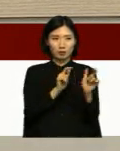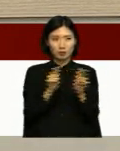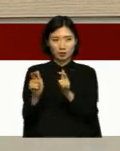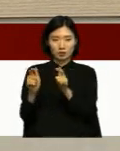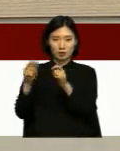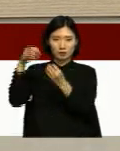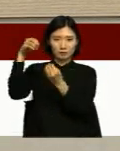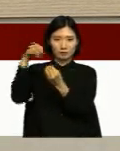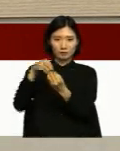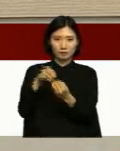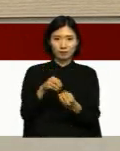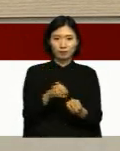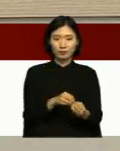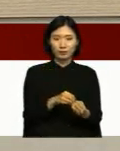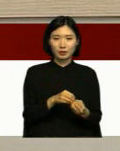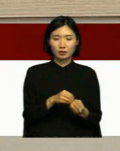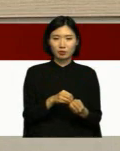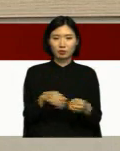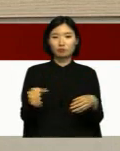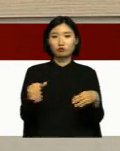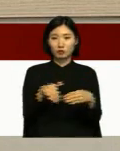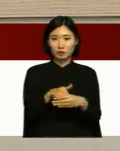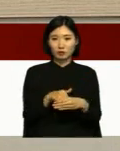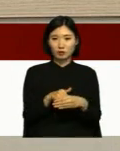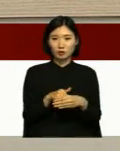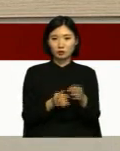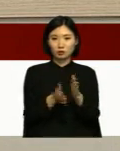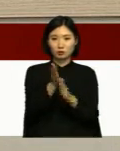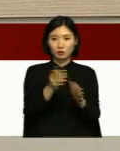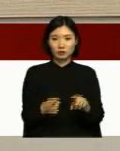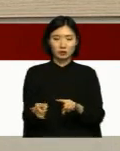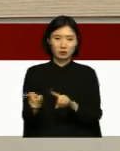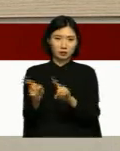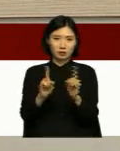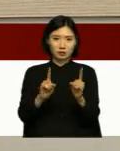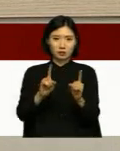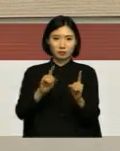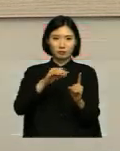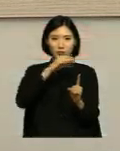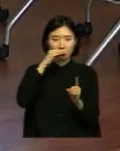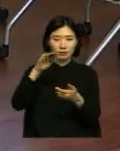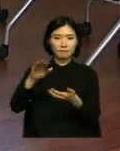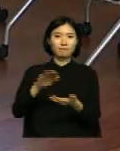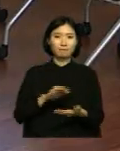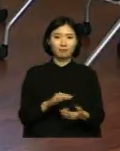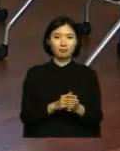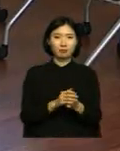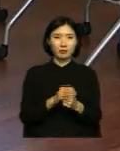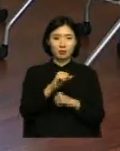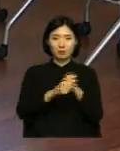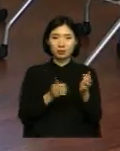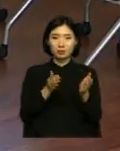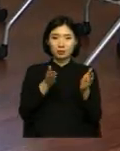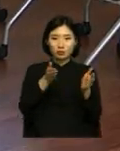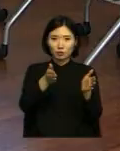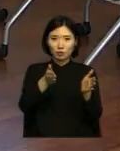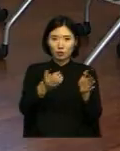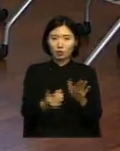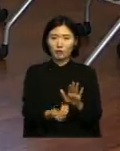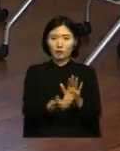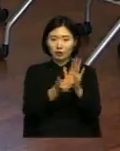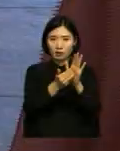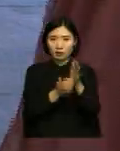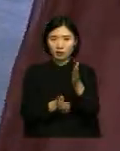있는 전통 문화를 이번 도시재생에서 좀 제대로 받아서 자유로 등 도로에